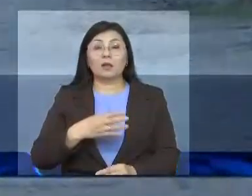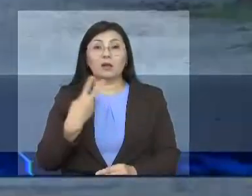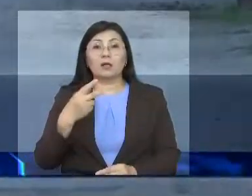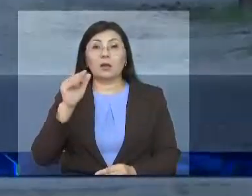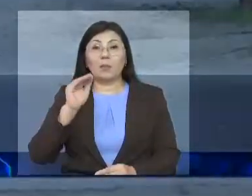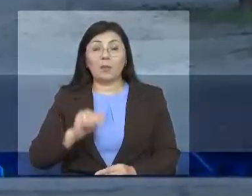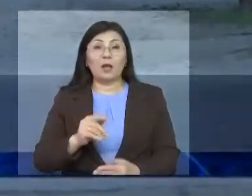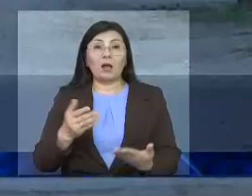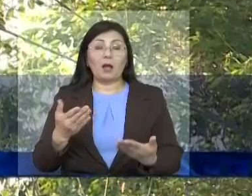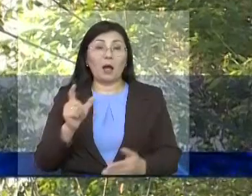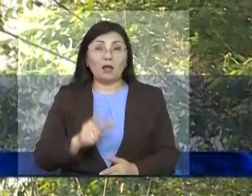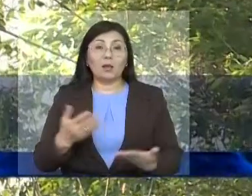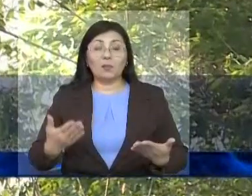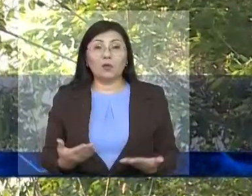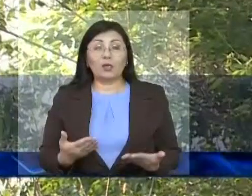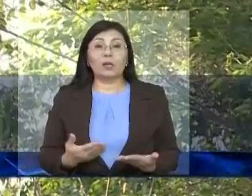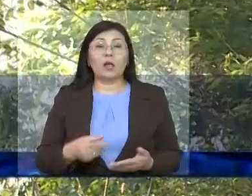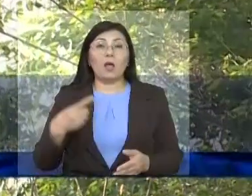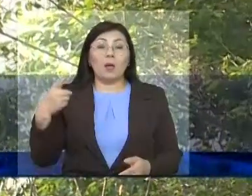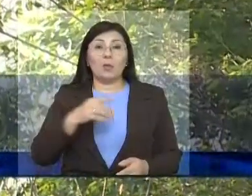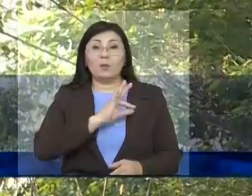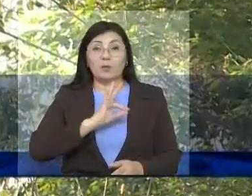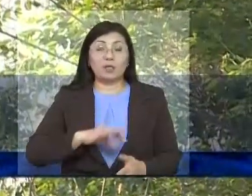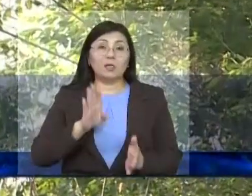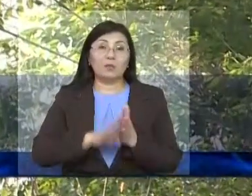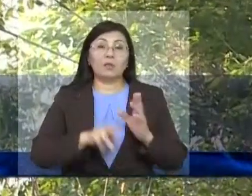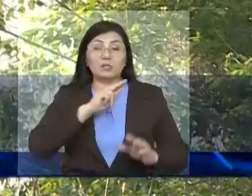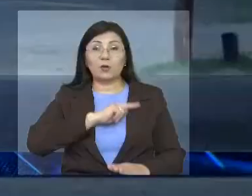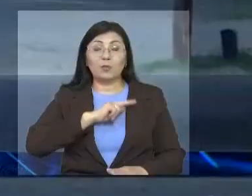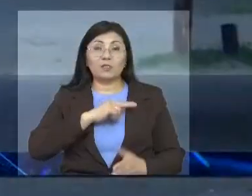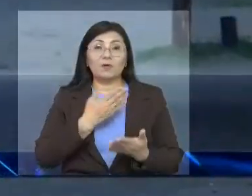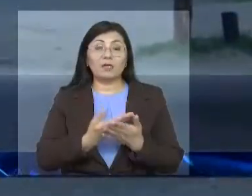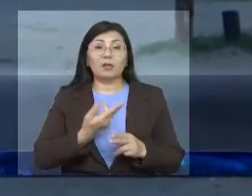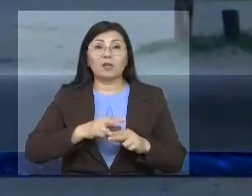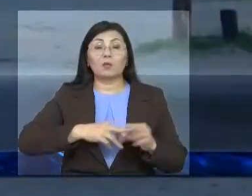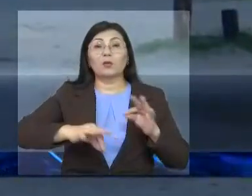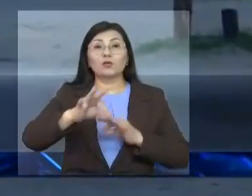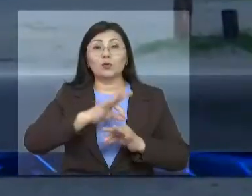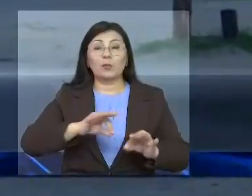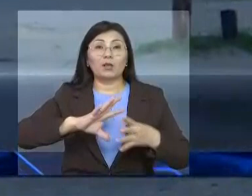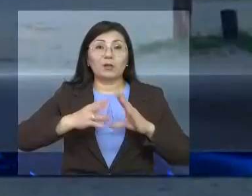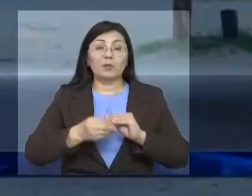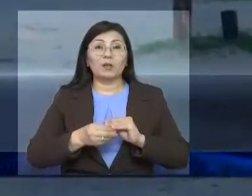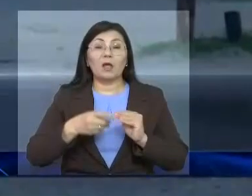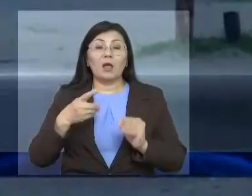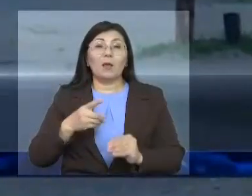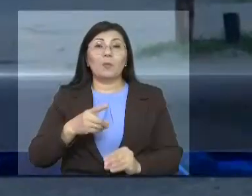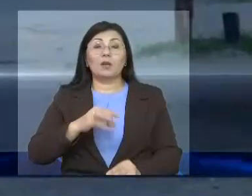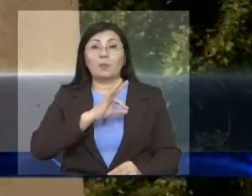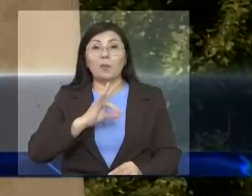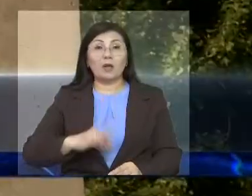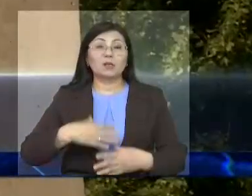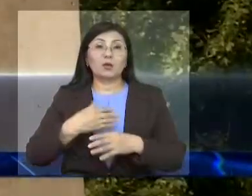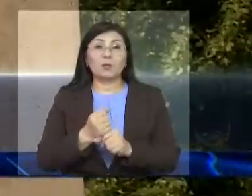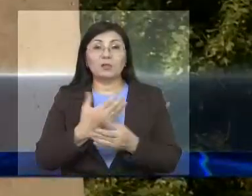тұрады. Оның 1,8% жұмыссыз. Ауыл халқының әл-ауқатын арттыруды көздеген жоба негізінде бұл көрсеткіш 1,5%-ға төмендемек.